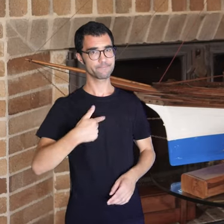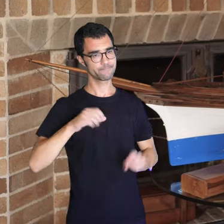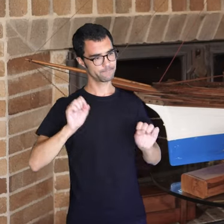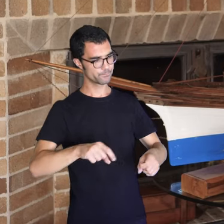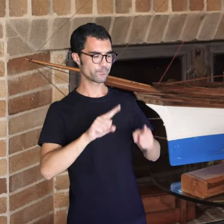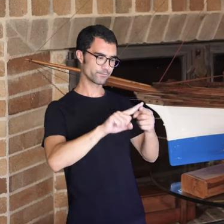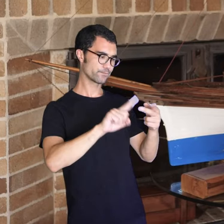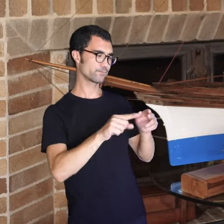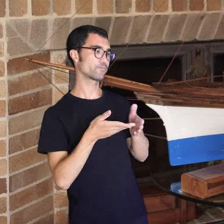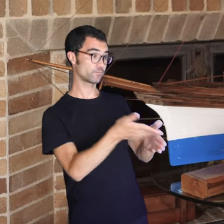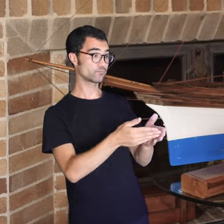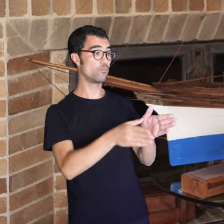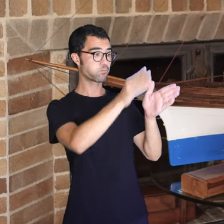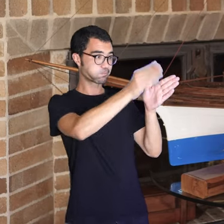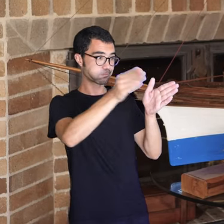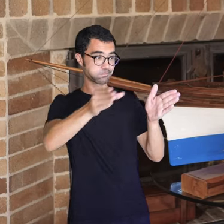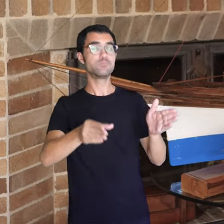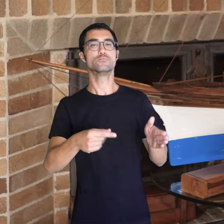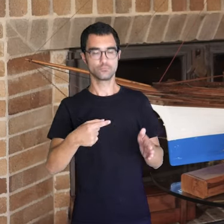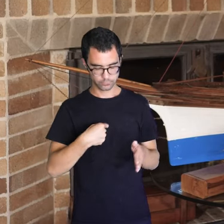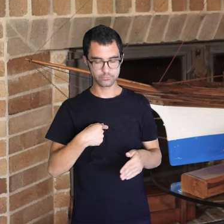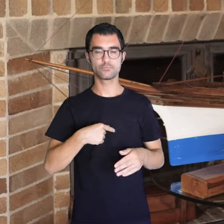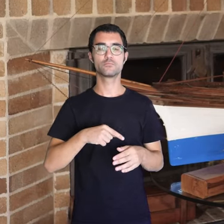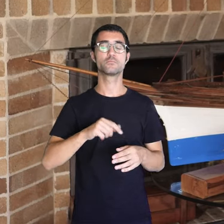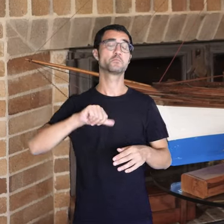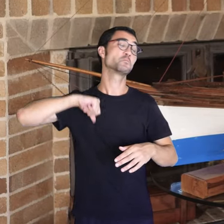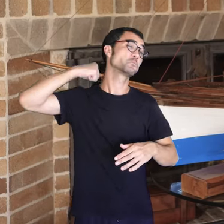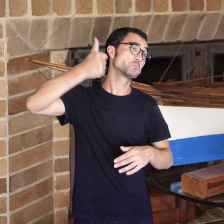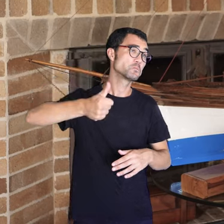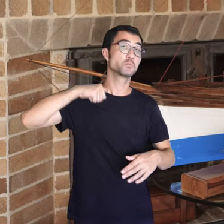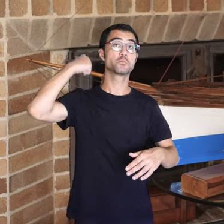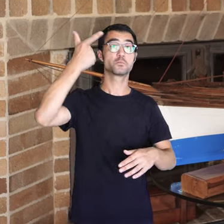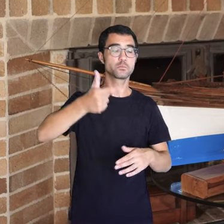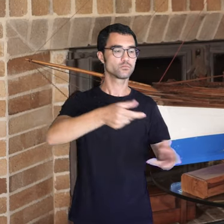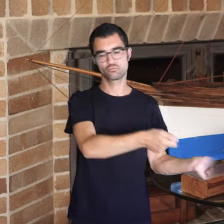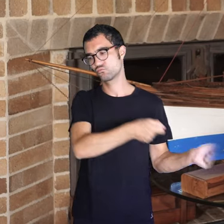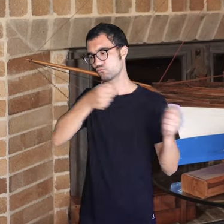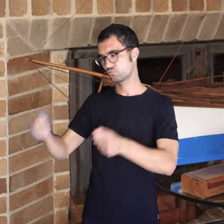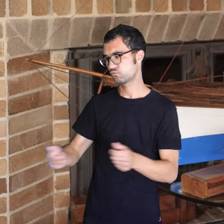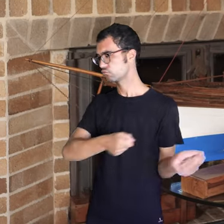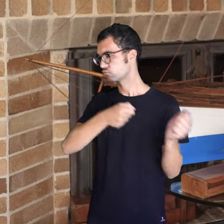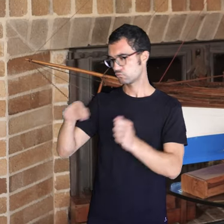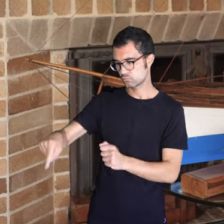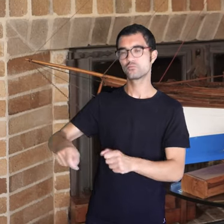mester. Una vegada tenies els gruixos fets, ja els atracaves, diguéssim, a l'estiller, i allà,